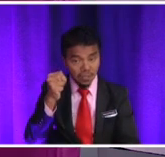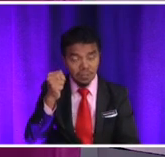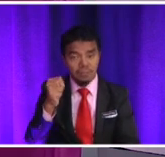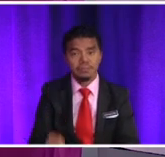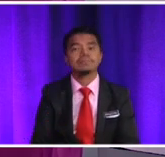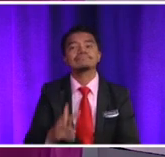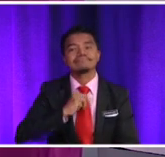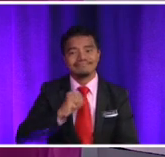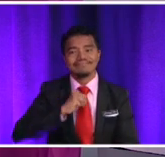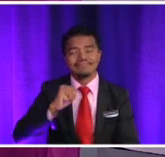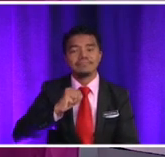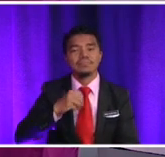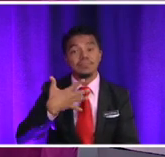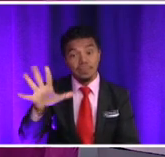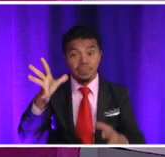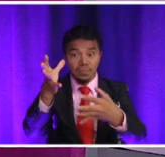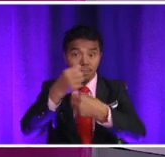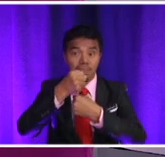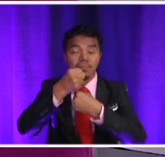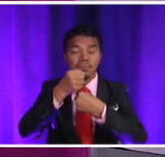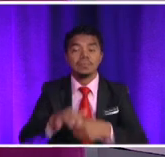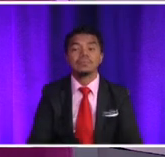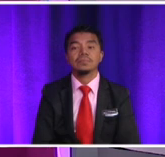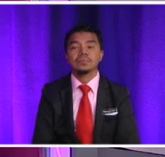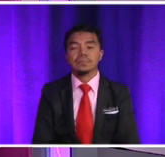seterusnya bila memiliki barulah